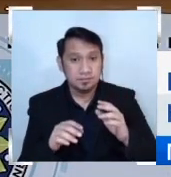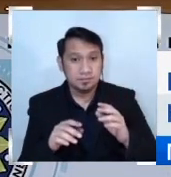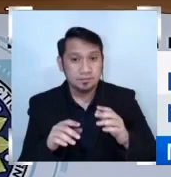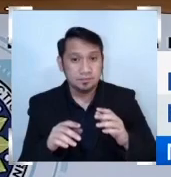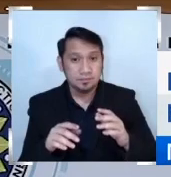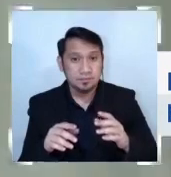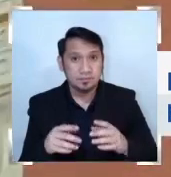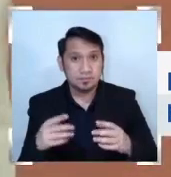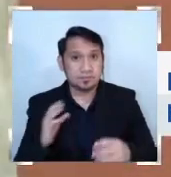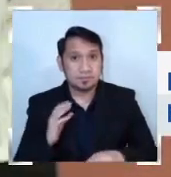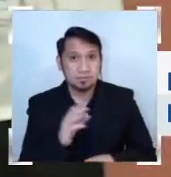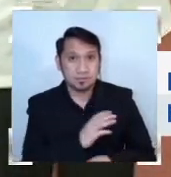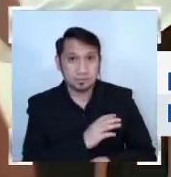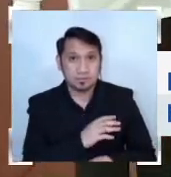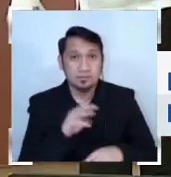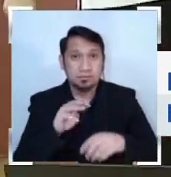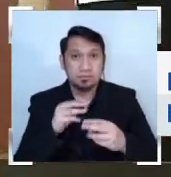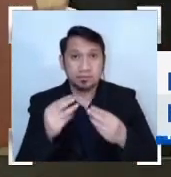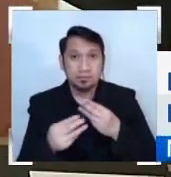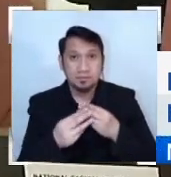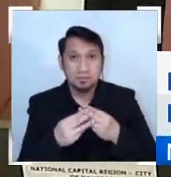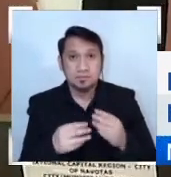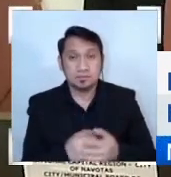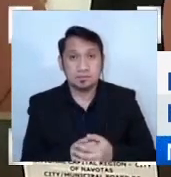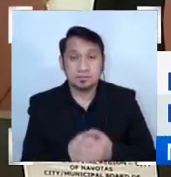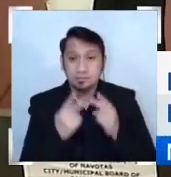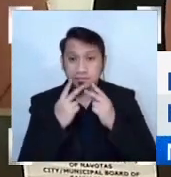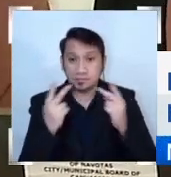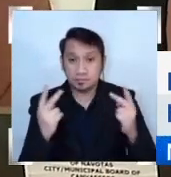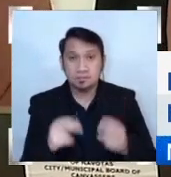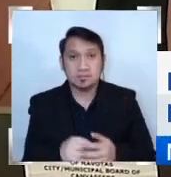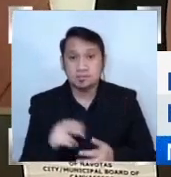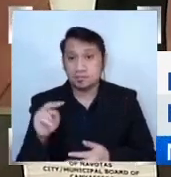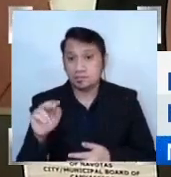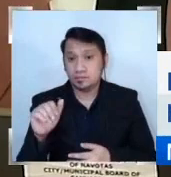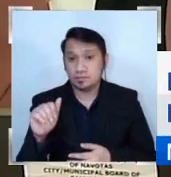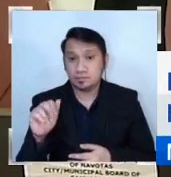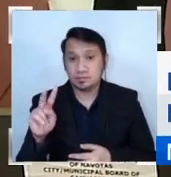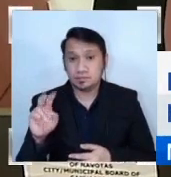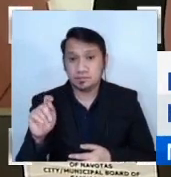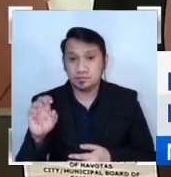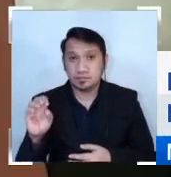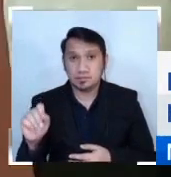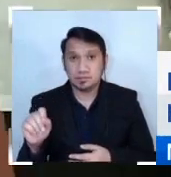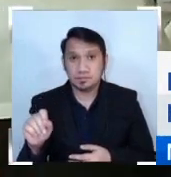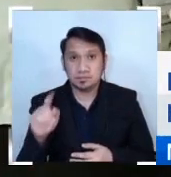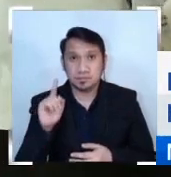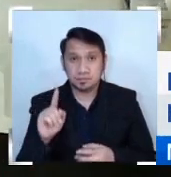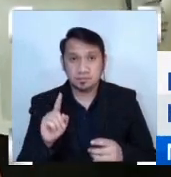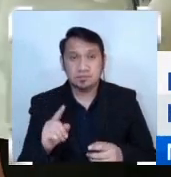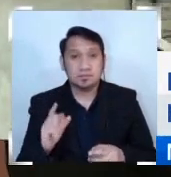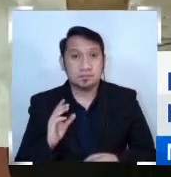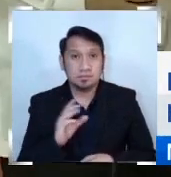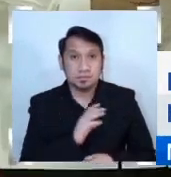sa Kongreso. Ipinroklama na rin si Nabotas Mayor Toby Chanco bilang kinatawan sa Kongreso, habang ang